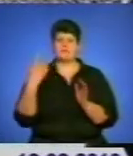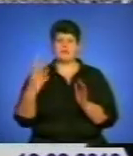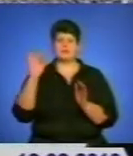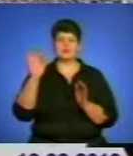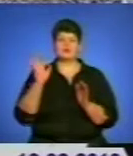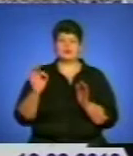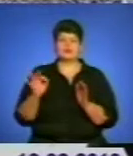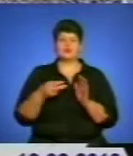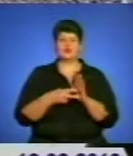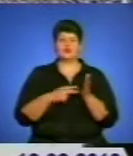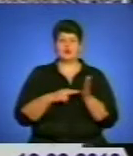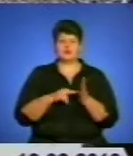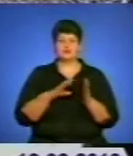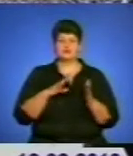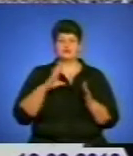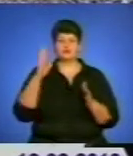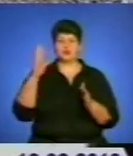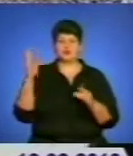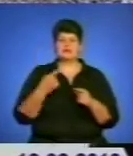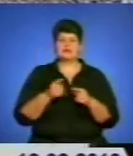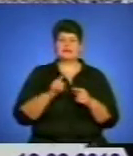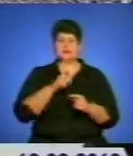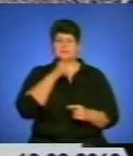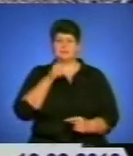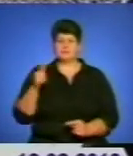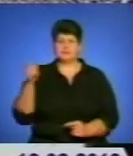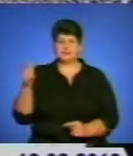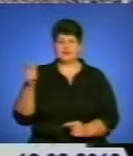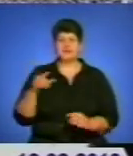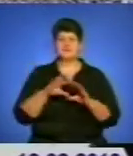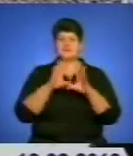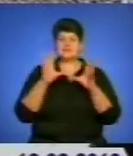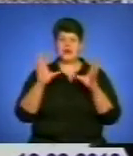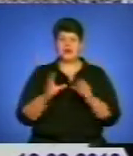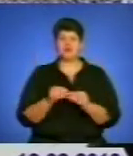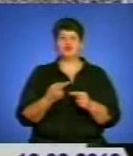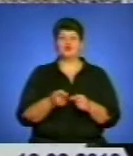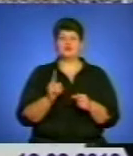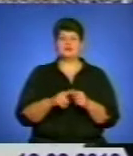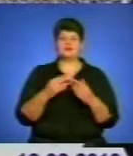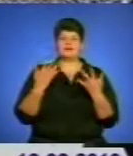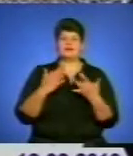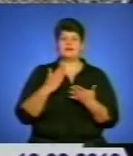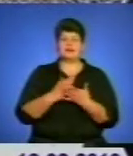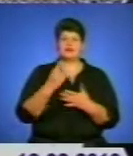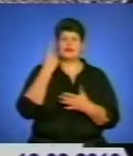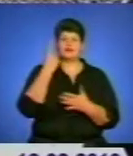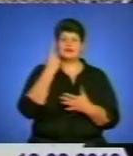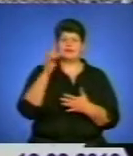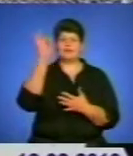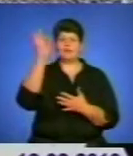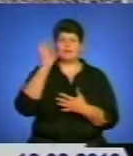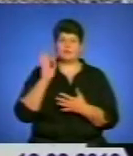95,5% до плану, який був спрогнозований на цей епідсезон. А в загальному ця кількість складає лише 1%